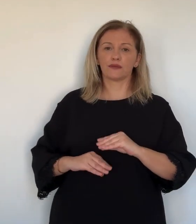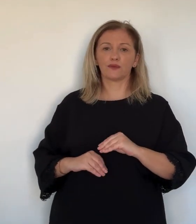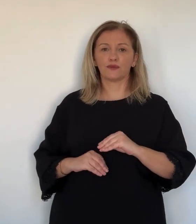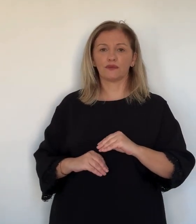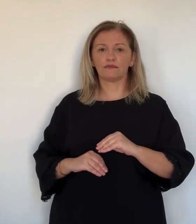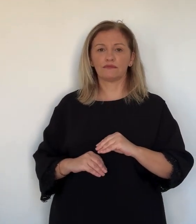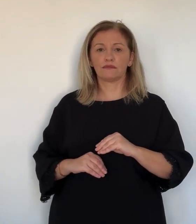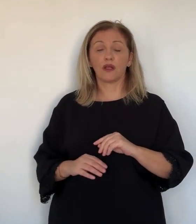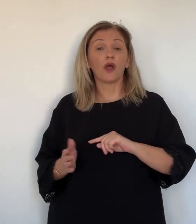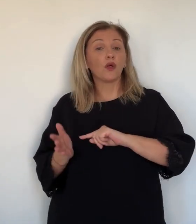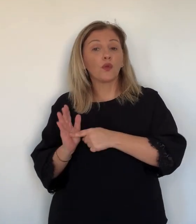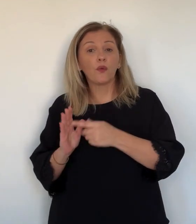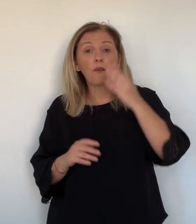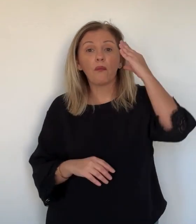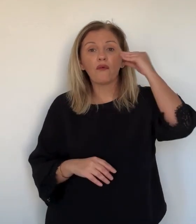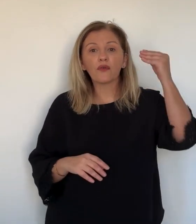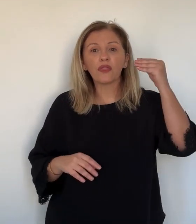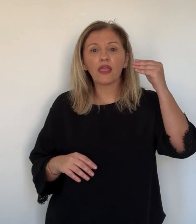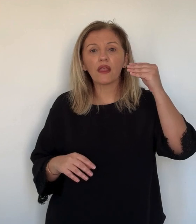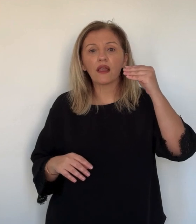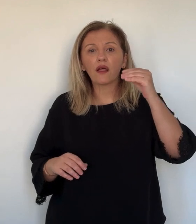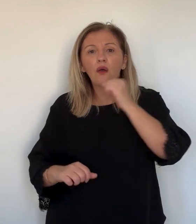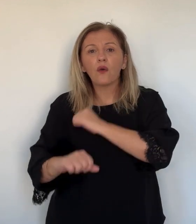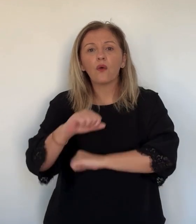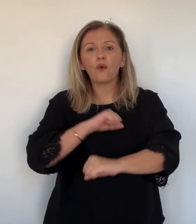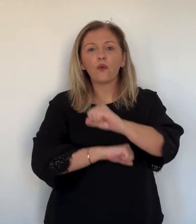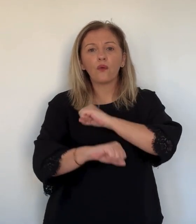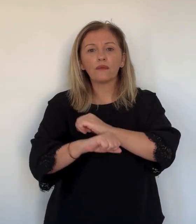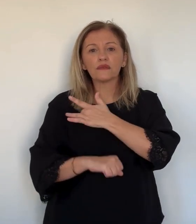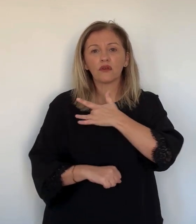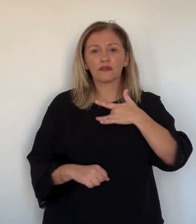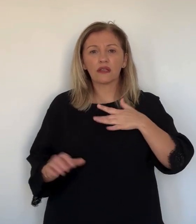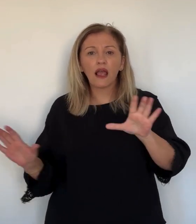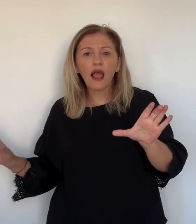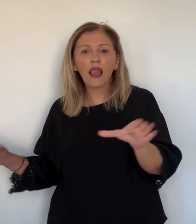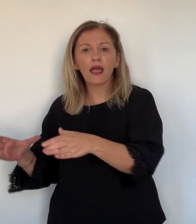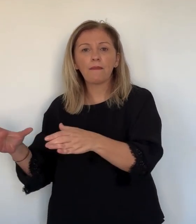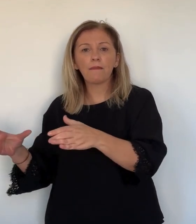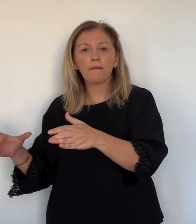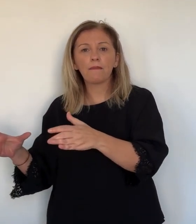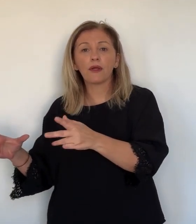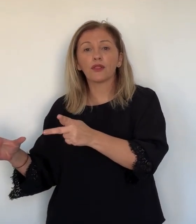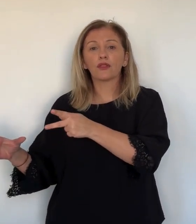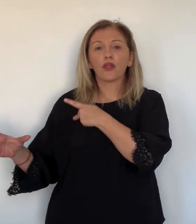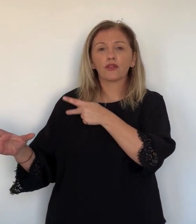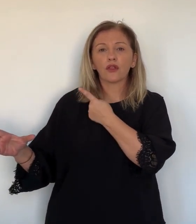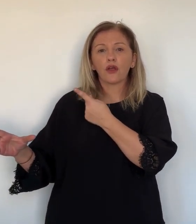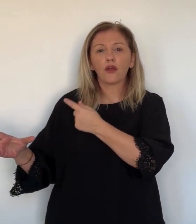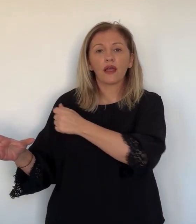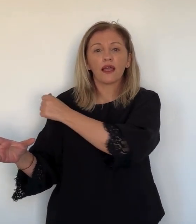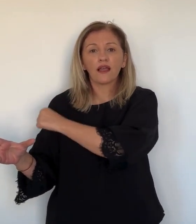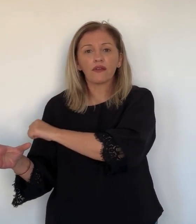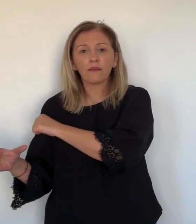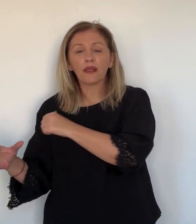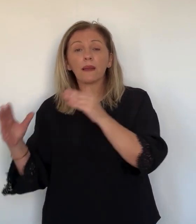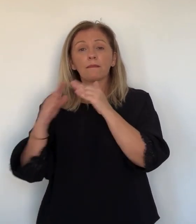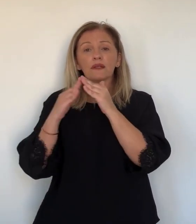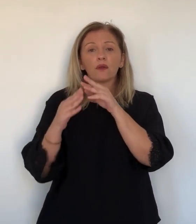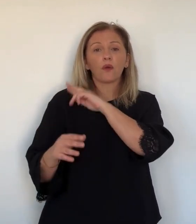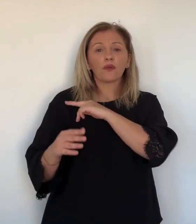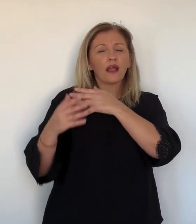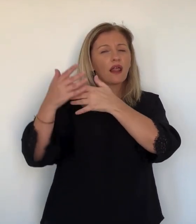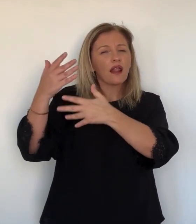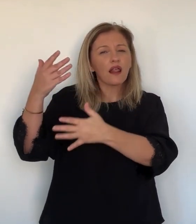l'ensemble des professionnels, que ce soit des établissements, des structures médico-sociales, des professionnels de terrain ou des partenaires qui